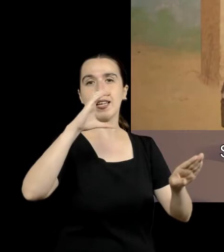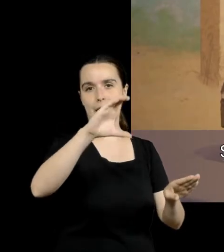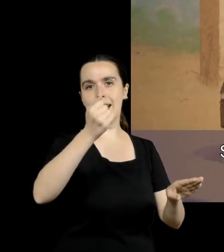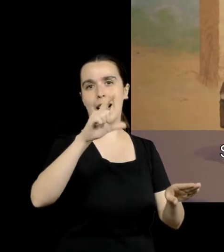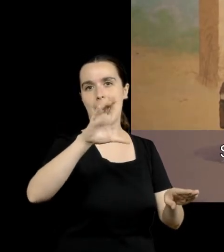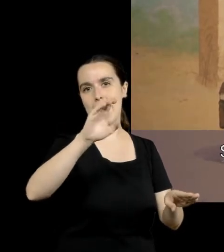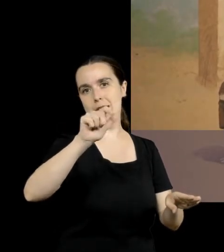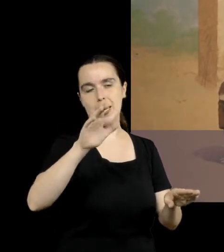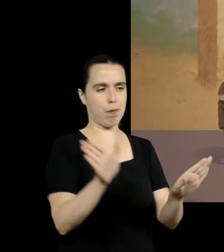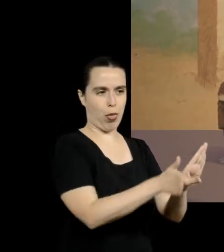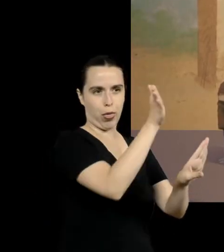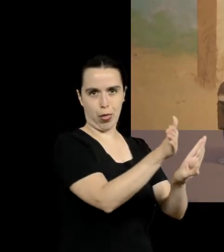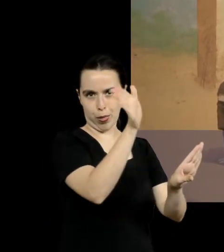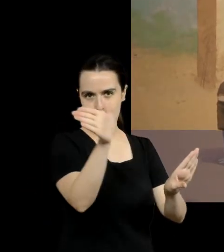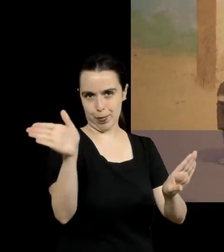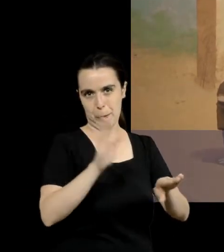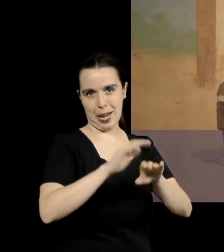calç.